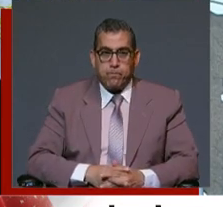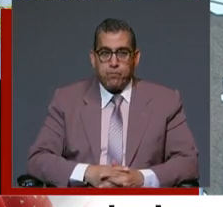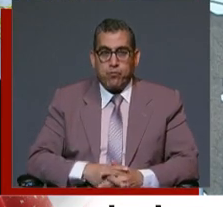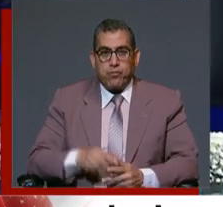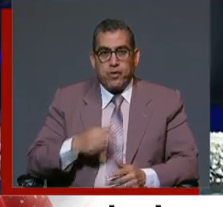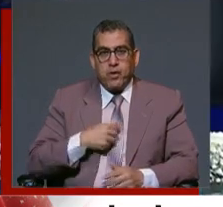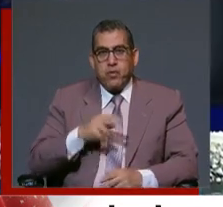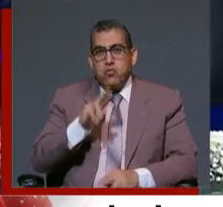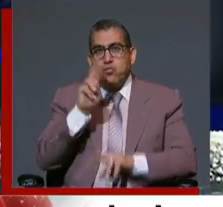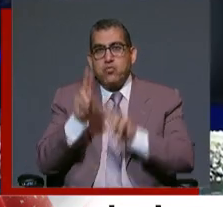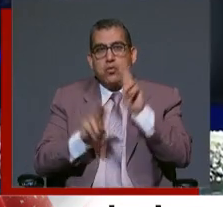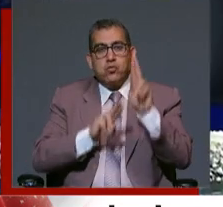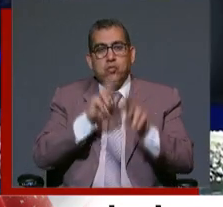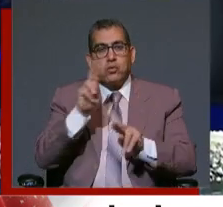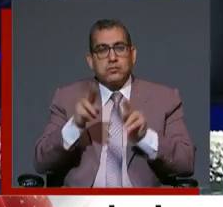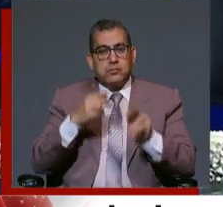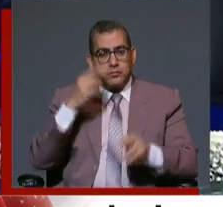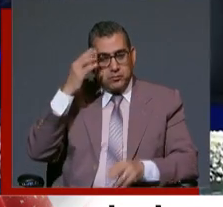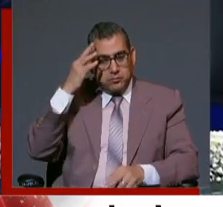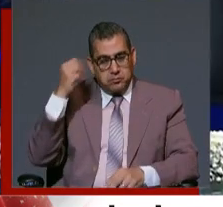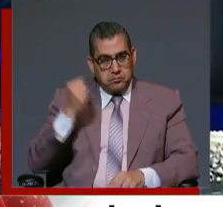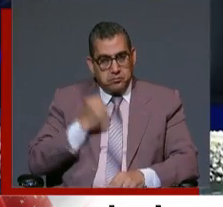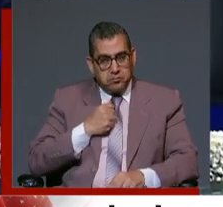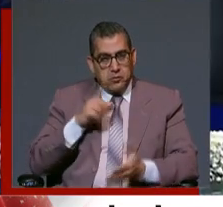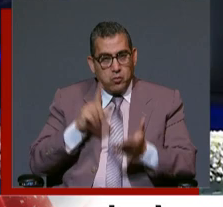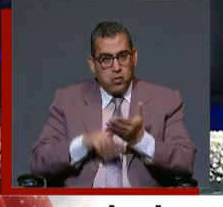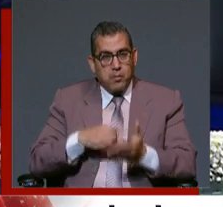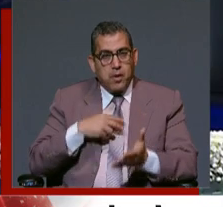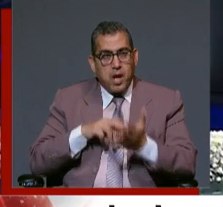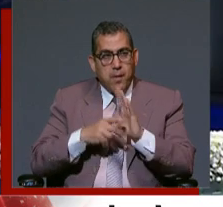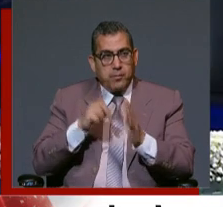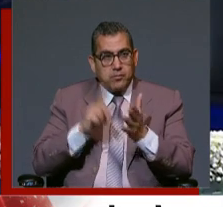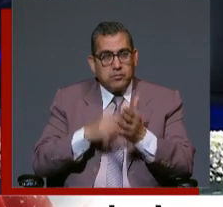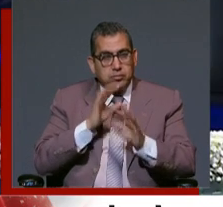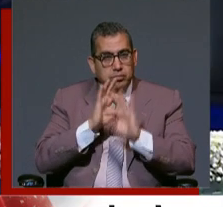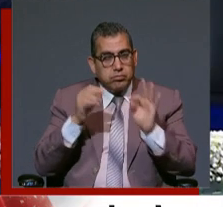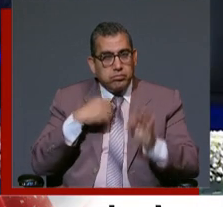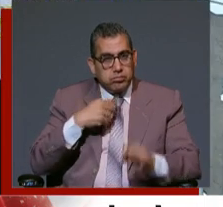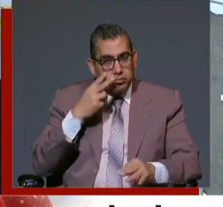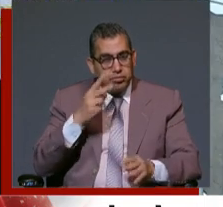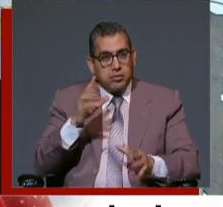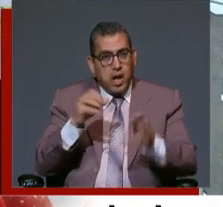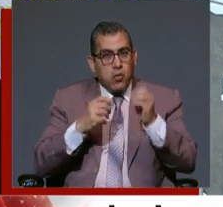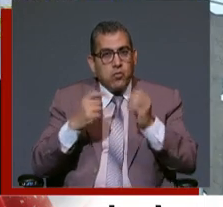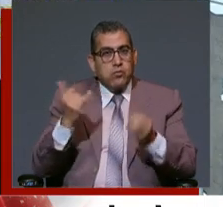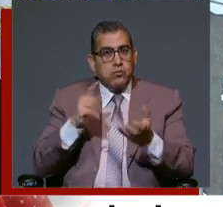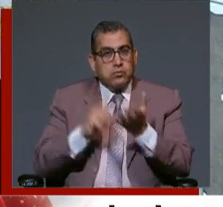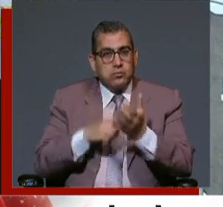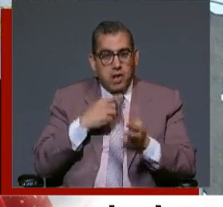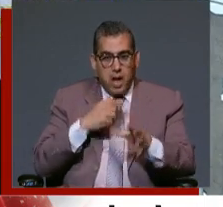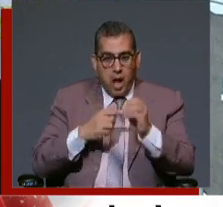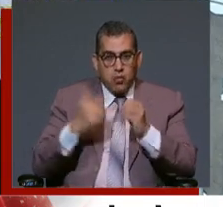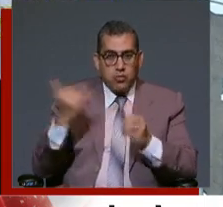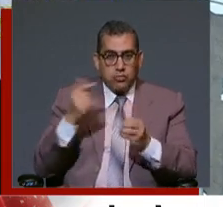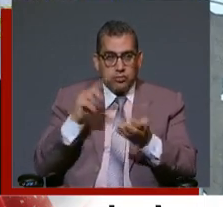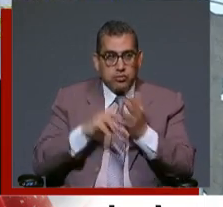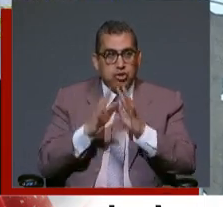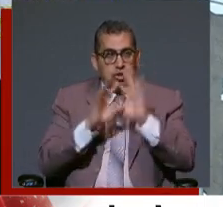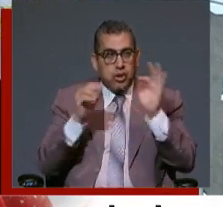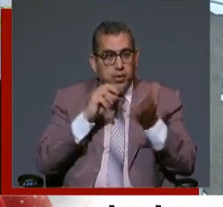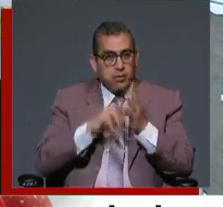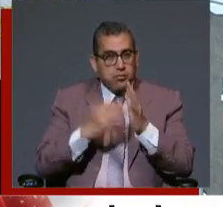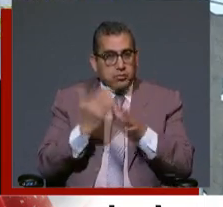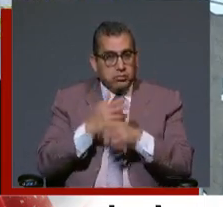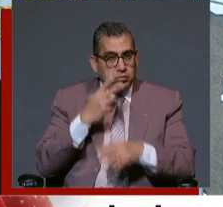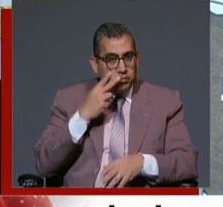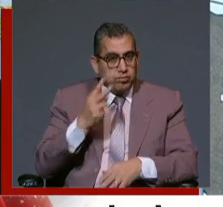أتساءل إذا كان ينبغي علينا أن ننظر إلى واقع احتياجاتنا بطريقة شاملة،